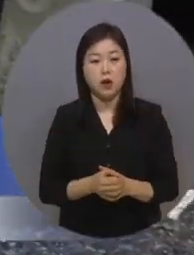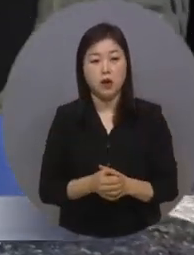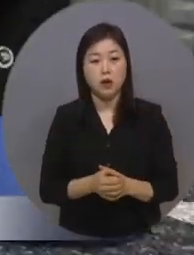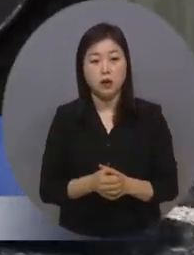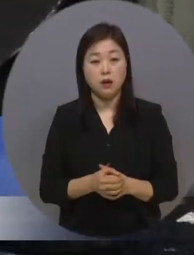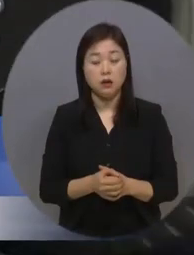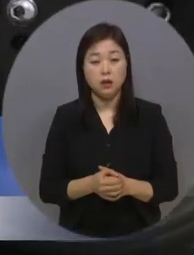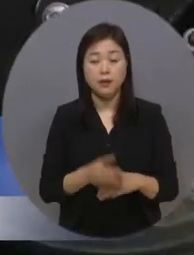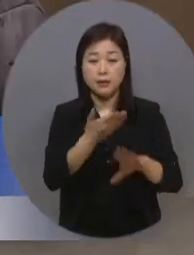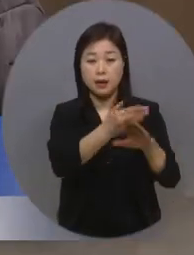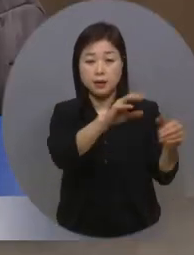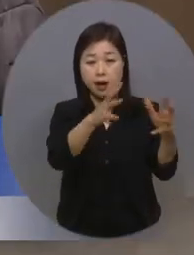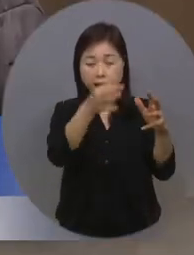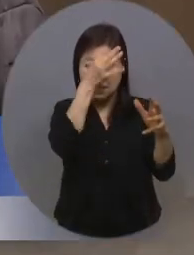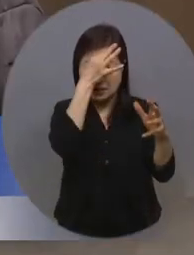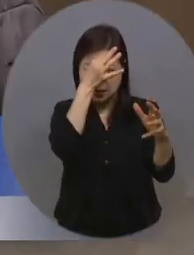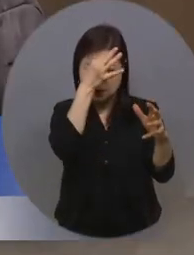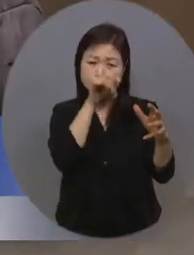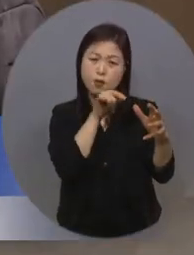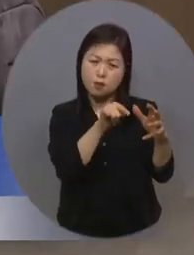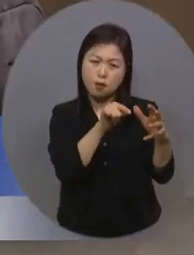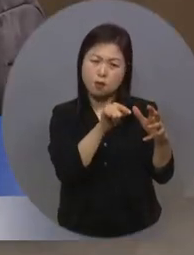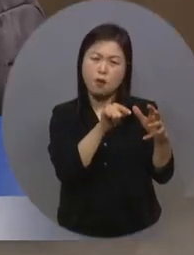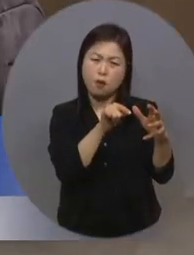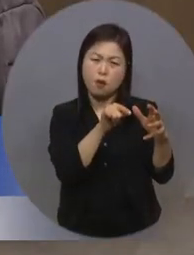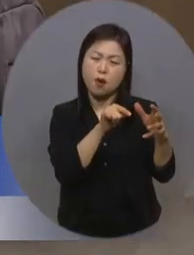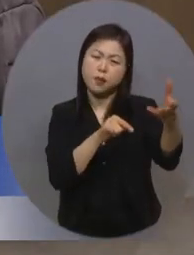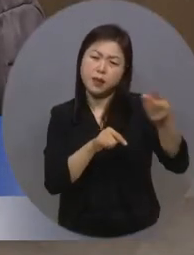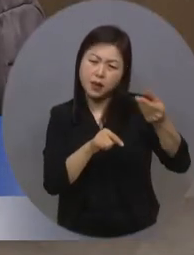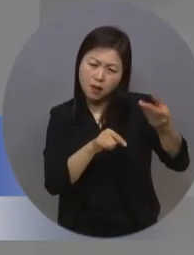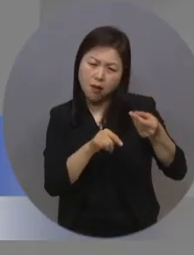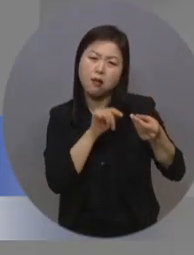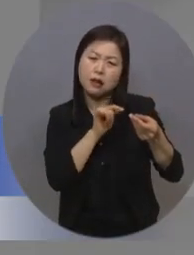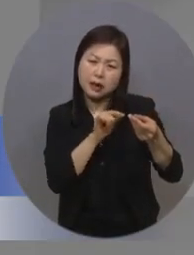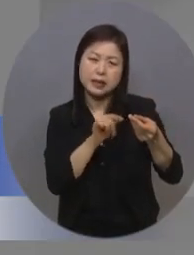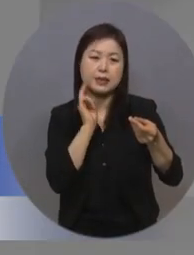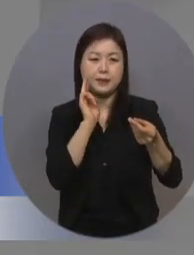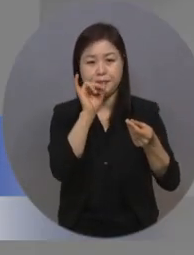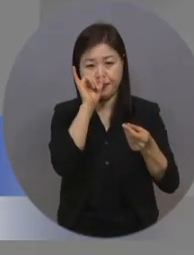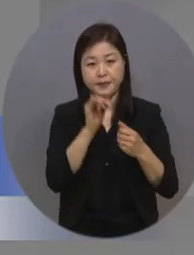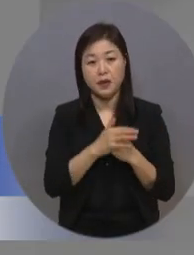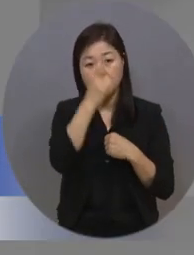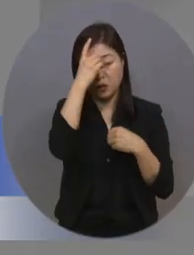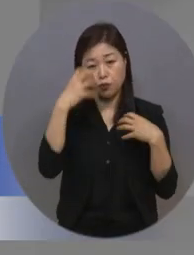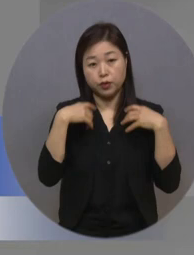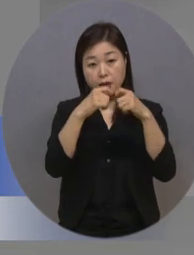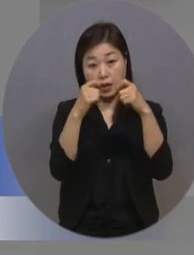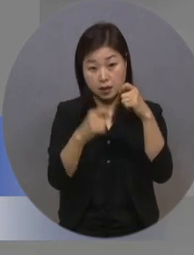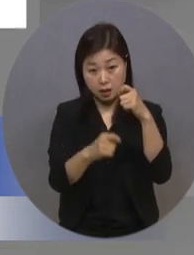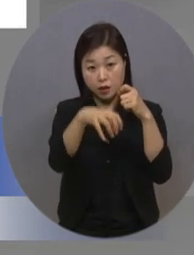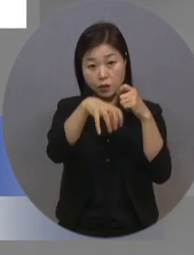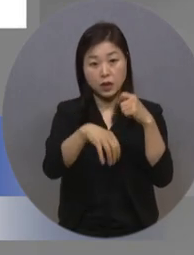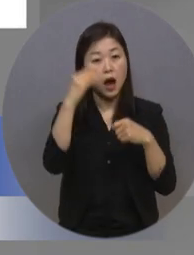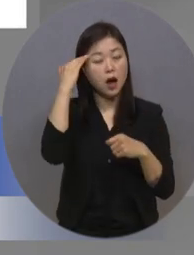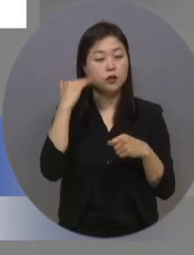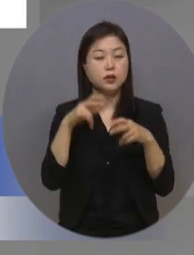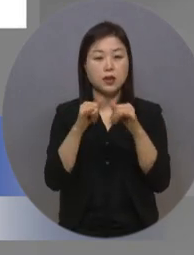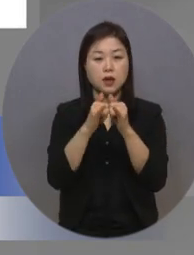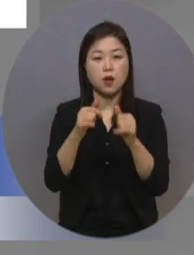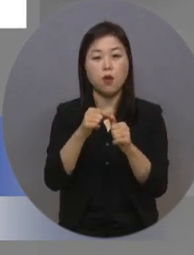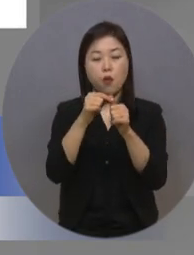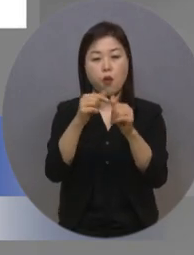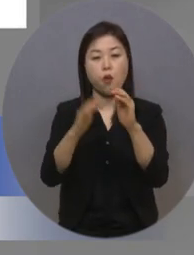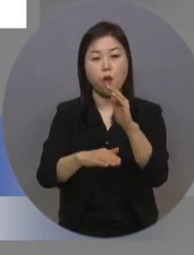아울러 아직까지는 해외 기술 의존도가 높기 때문인데요. 이에 정부 산하기관인